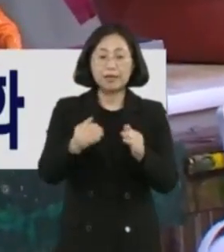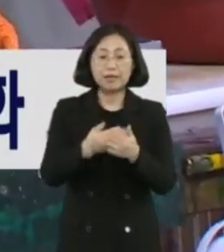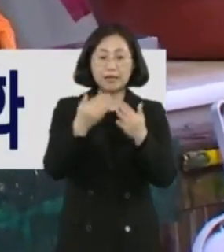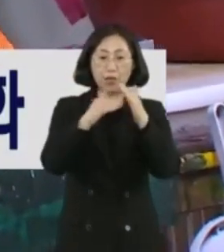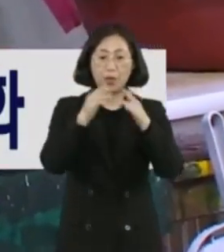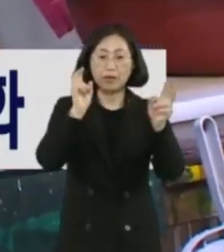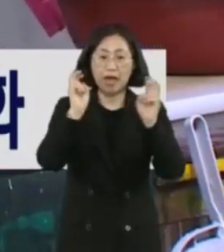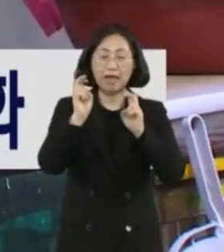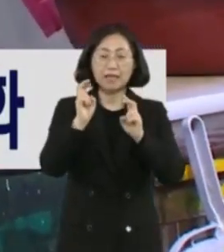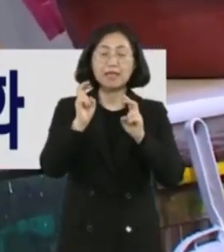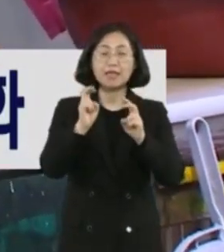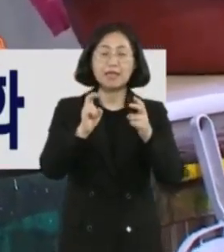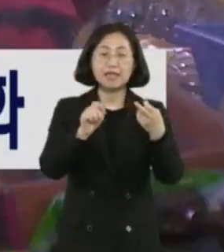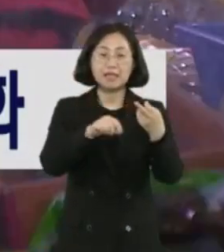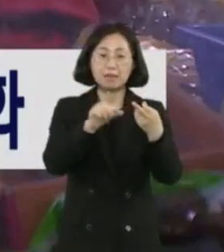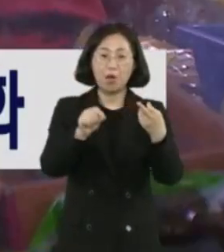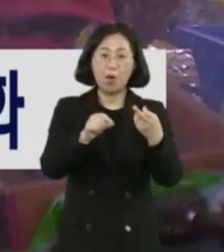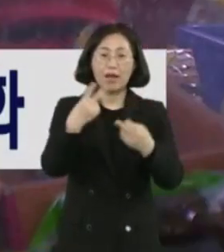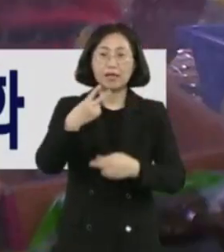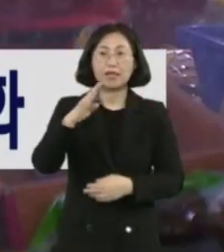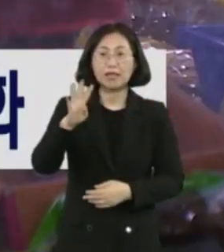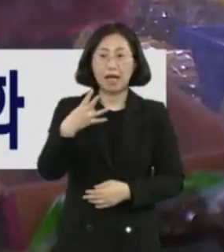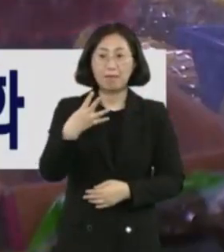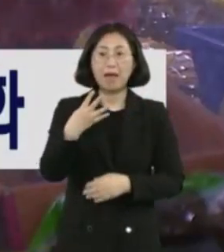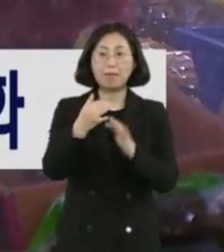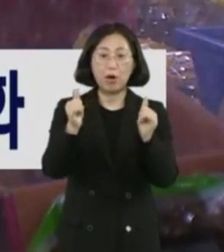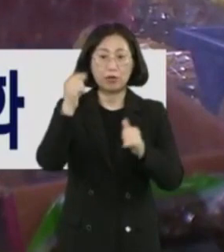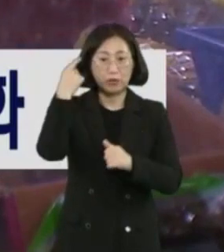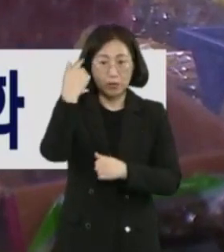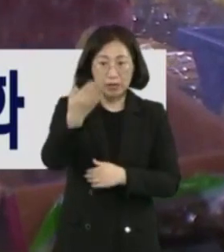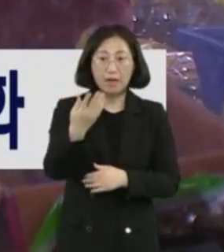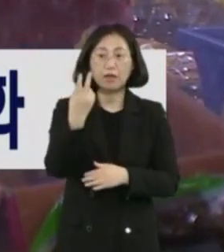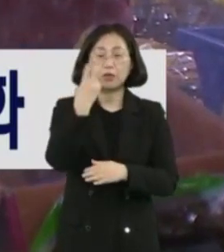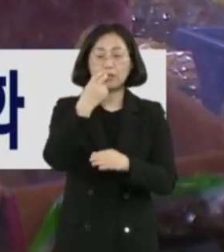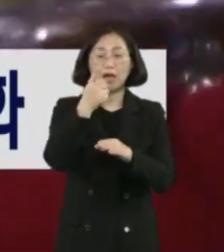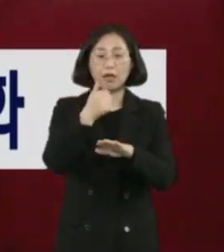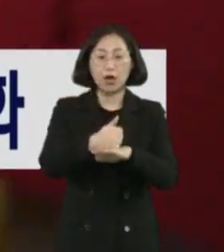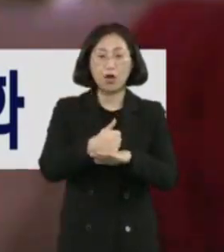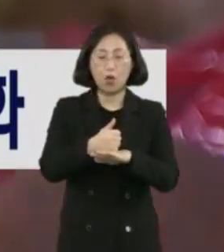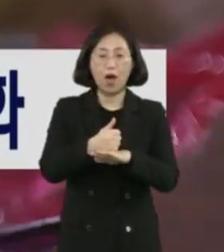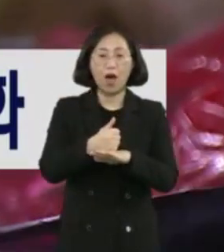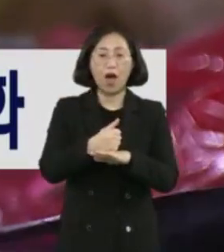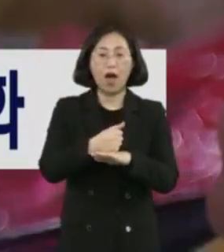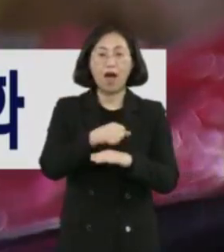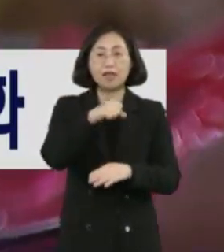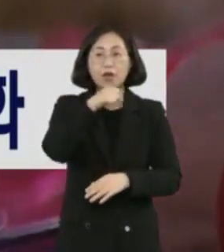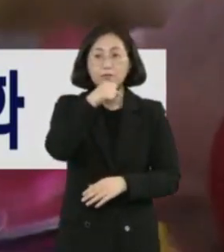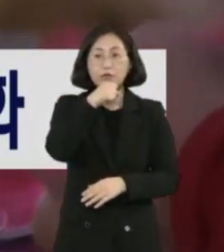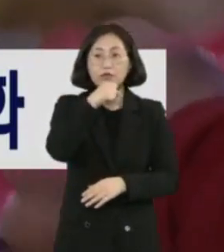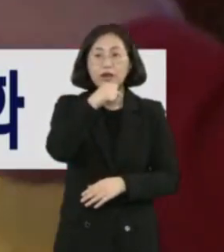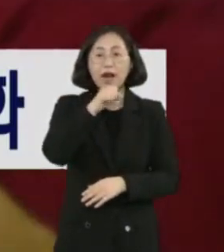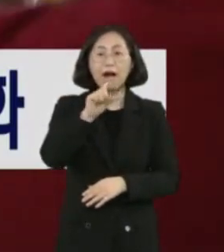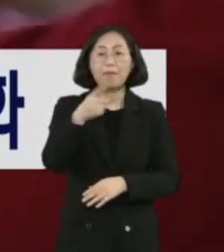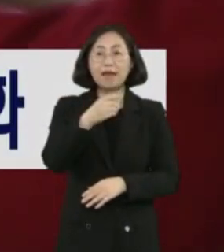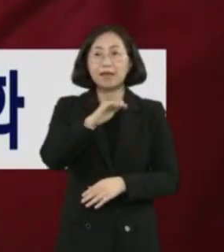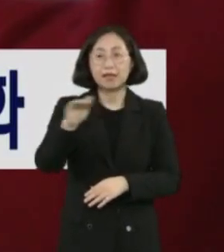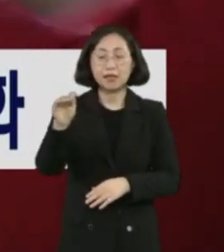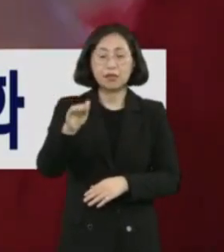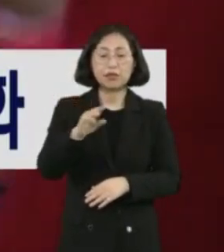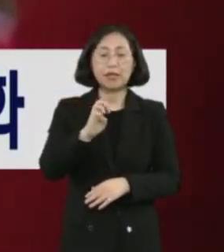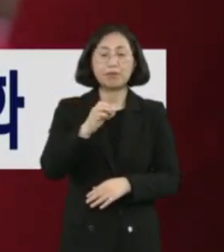소상공인시장진흥공단이 지난달 소상공인 2,400명을 대상으로 조사한 결과 지난달 체감 경기 BSI가 100을